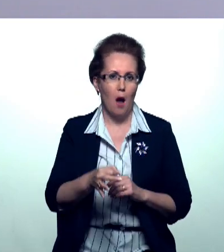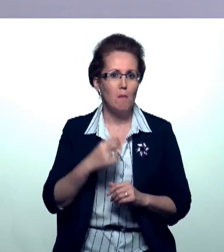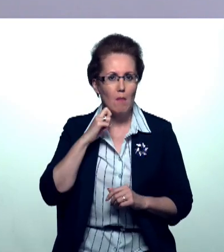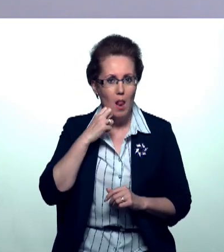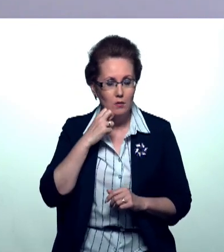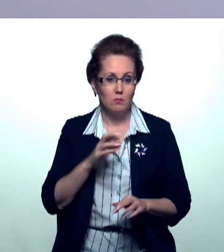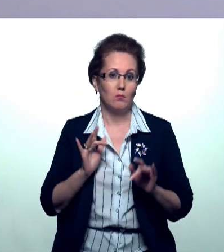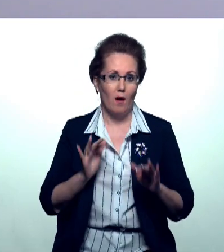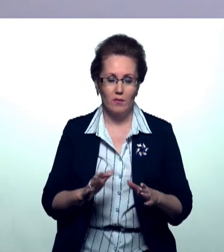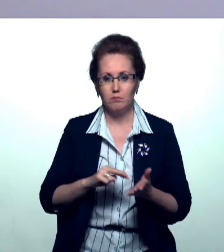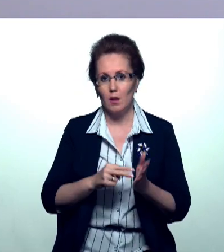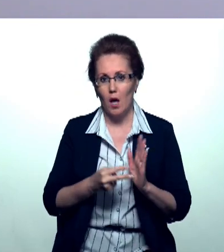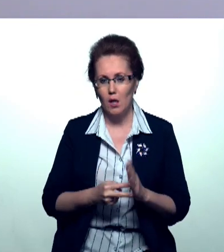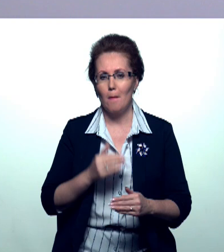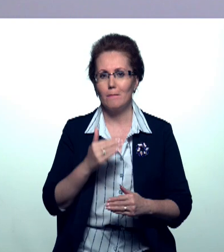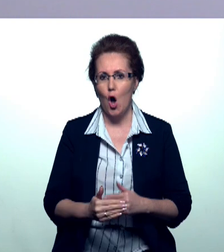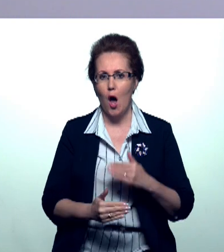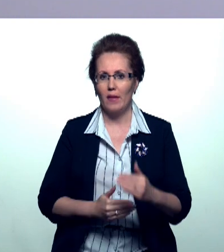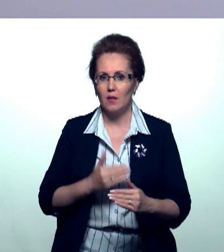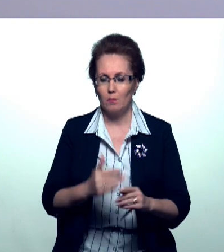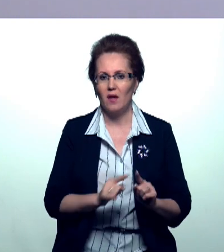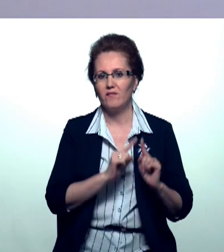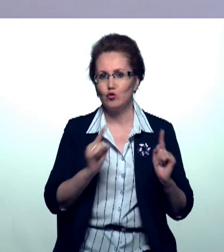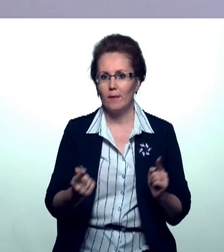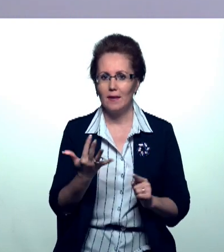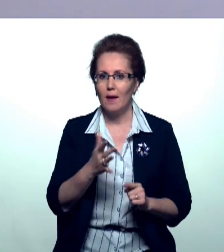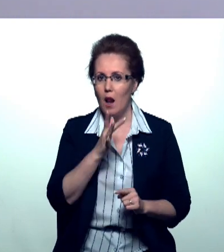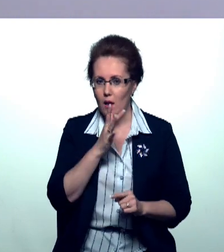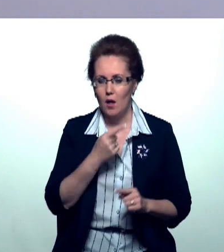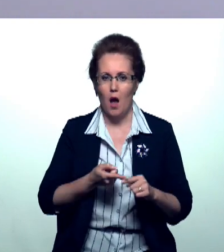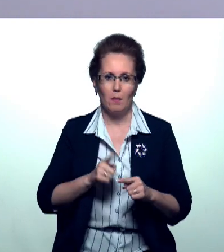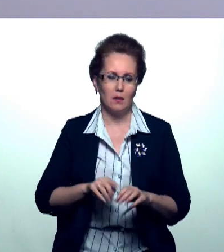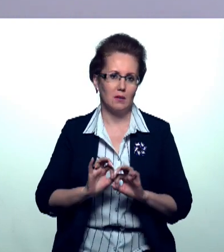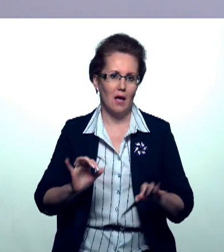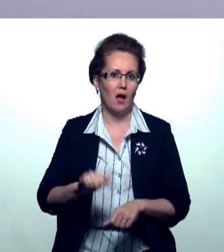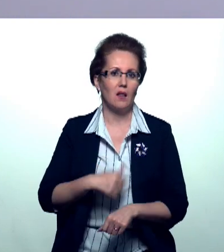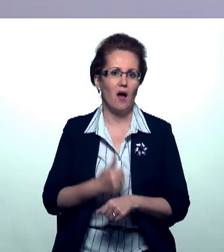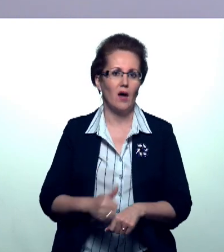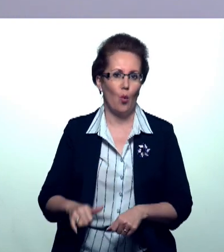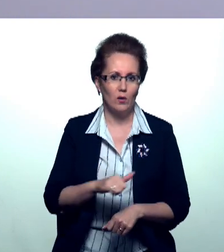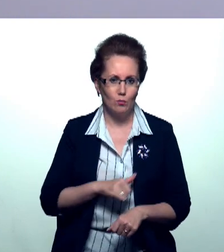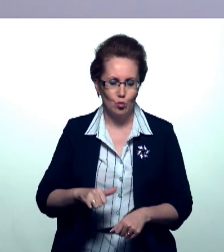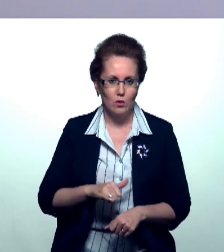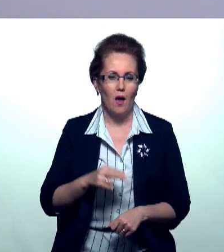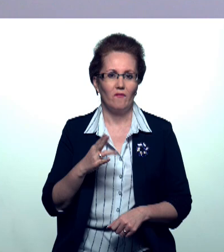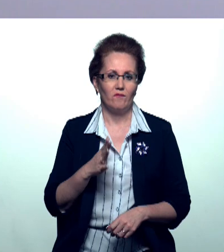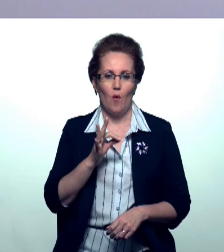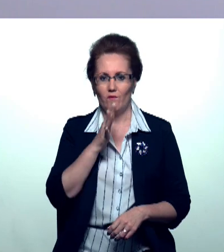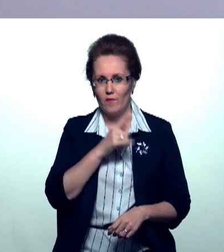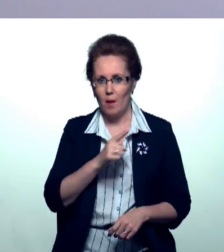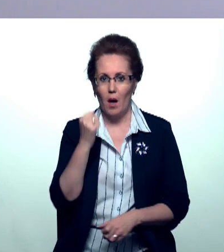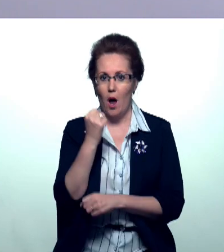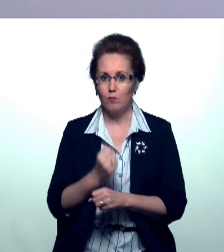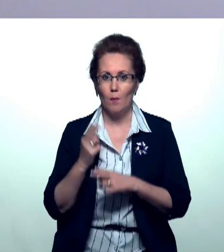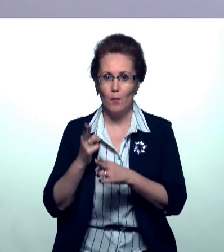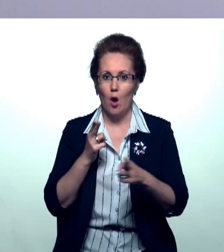республики планируют поэтапно в течение нескольких лет. Об этом глава региона рассказал во время рабочей поездки по северу республики. Какие